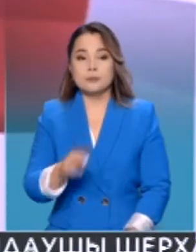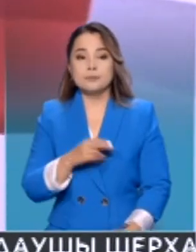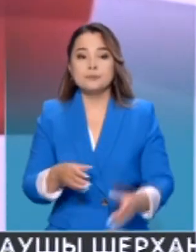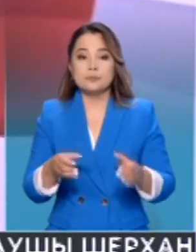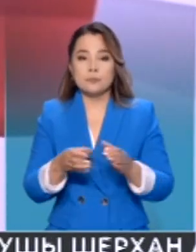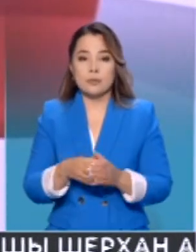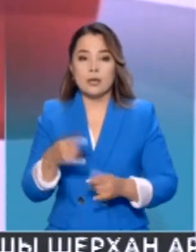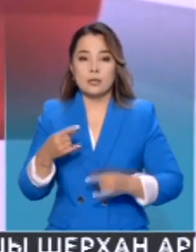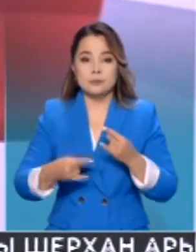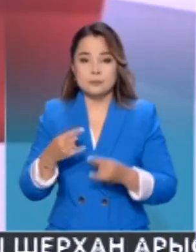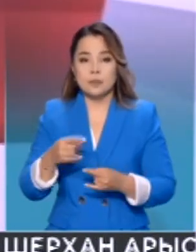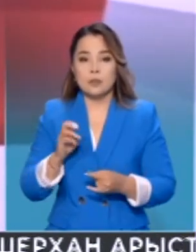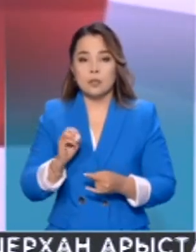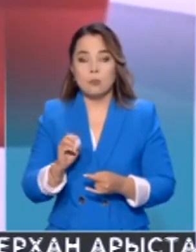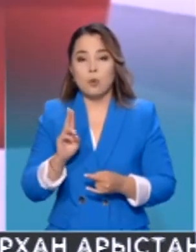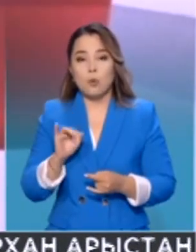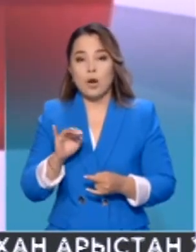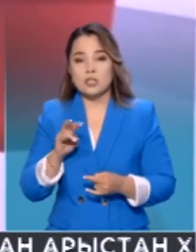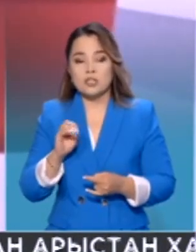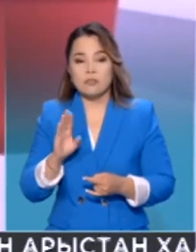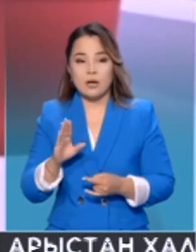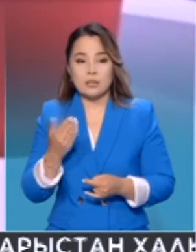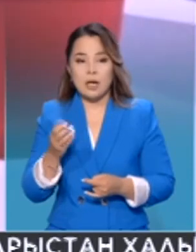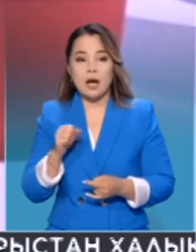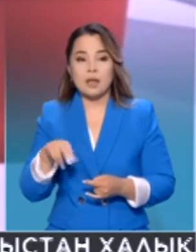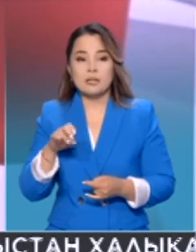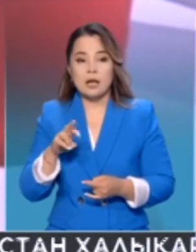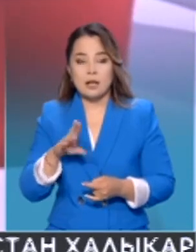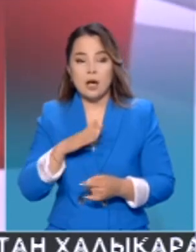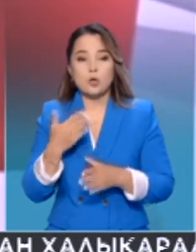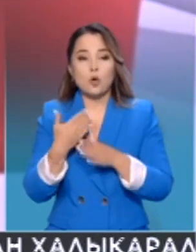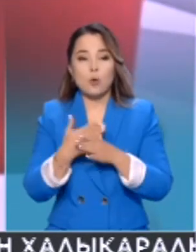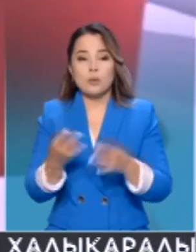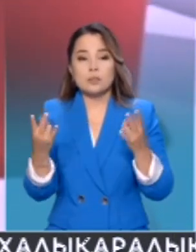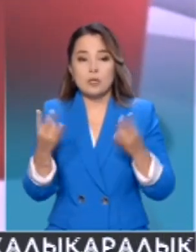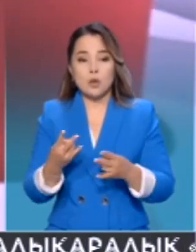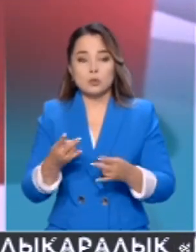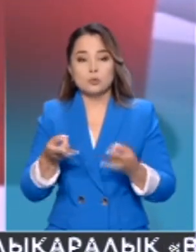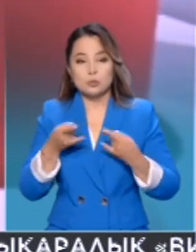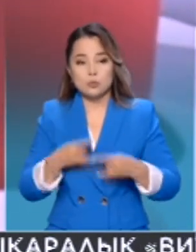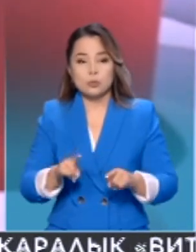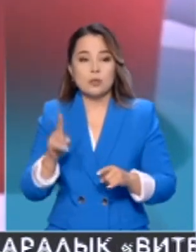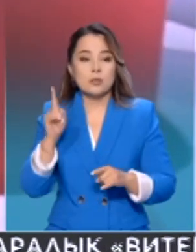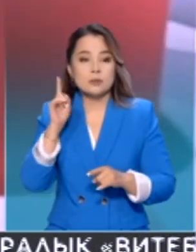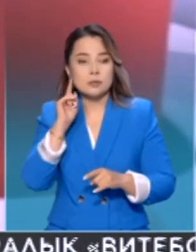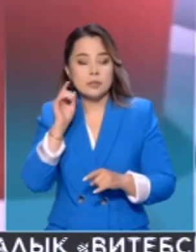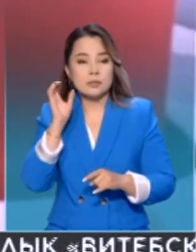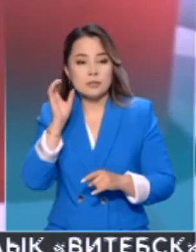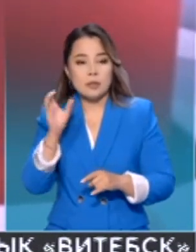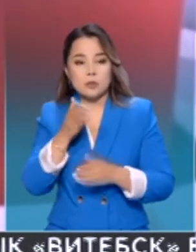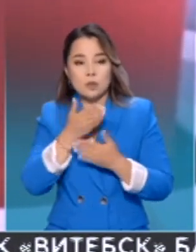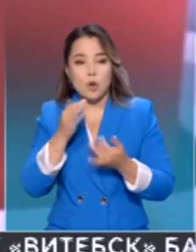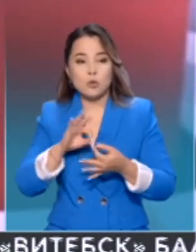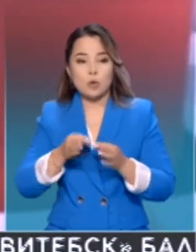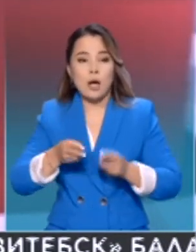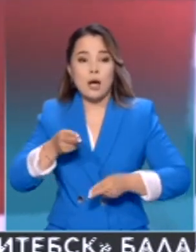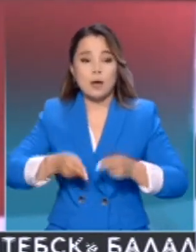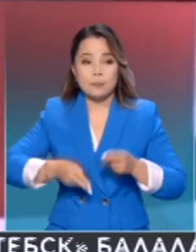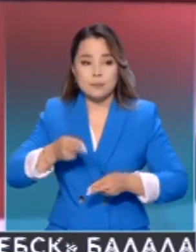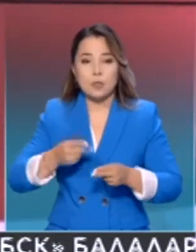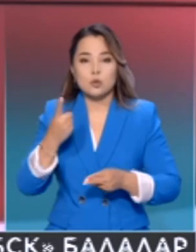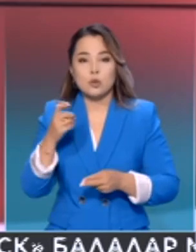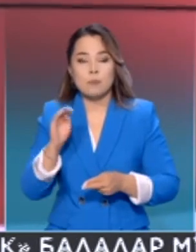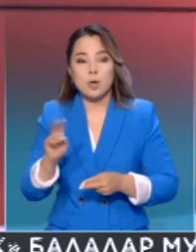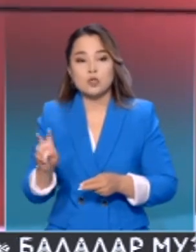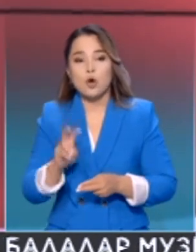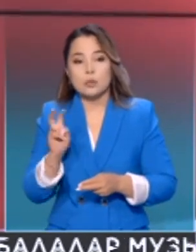Әріптесіміз телеоператор Ерболат Қуанышевтың қызы Аделияға көмек қажет. Туғаннан бір құлақ естімейтін бүлдіршіннің күрделі отасына 100